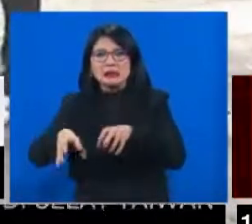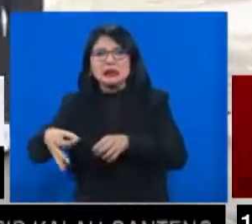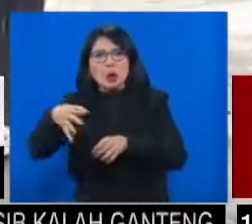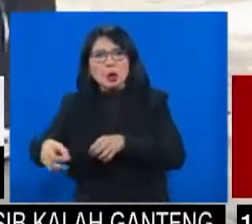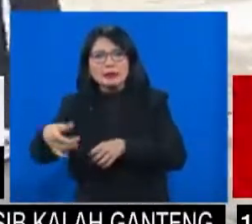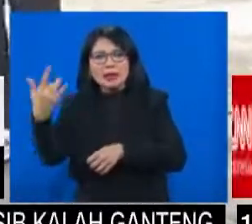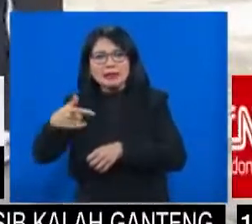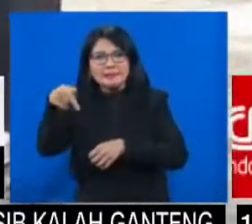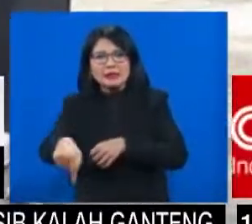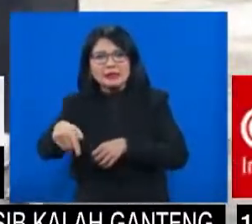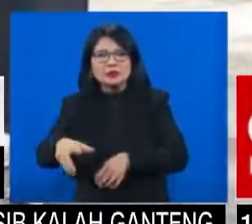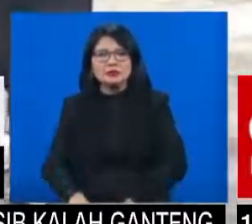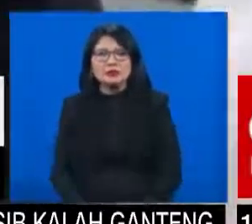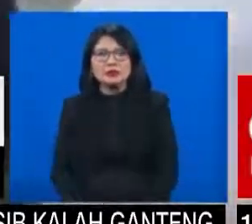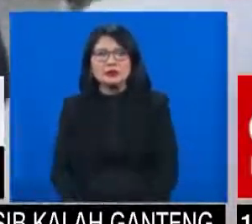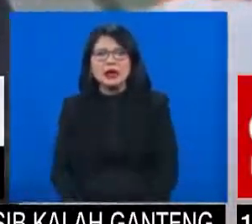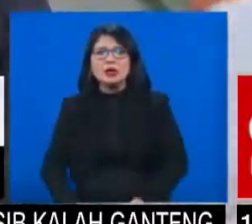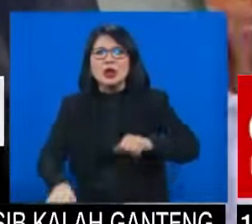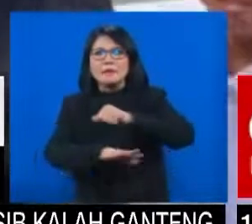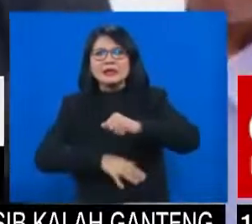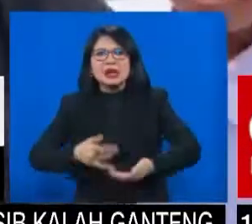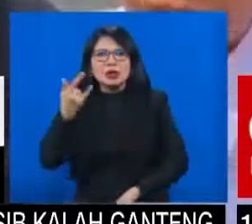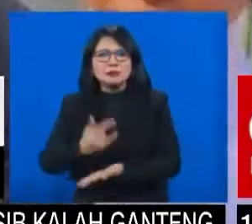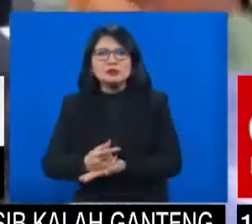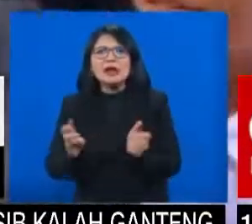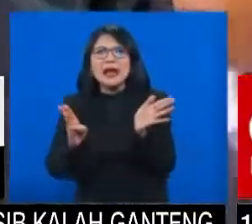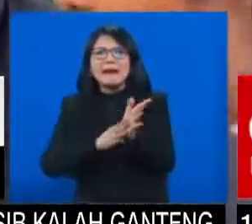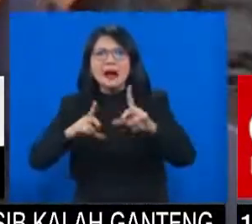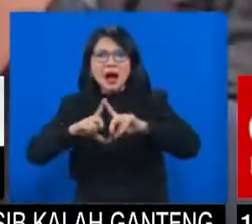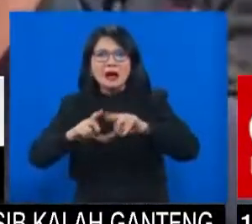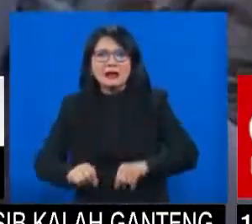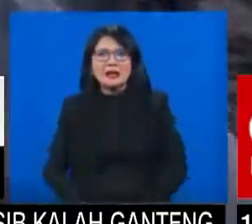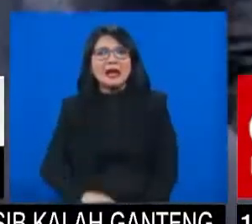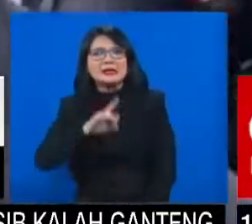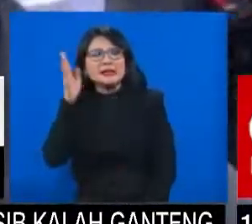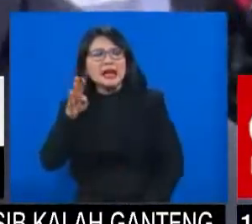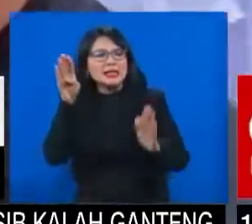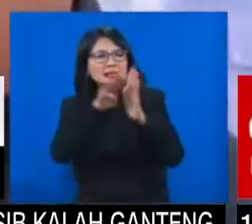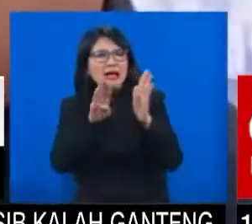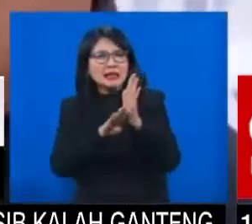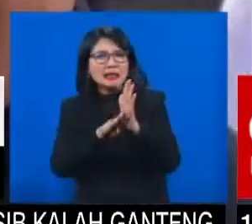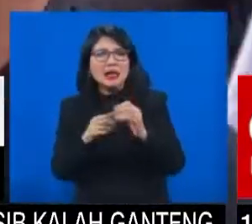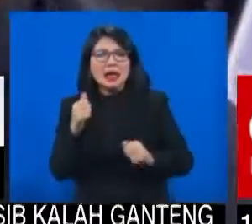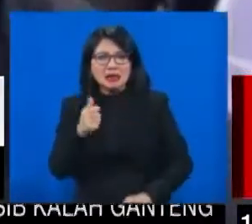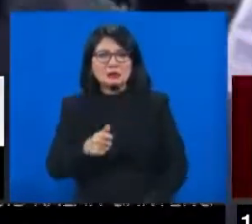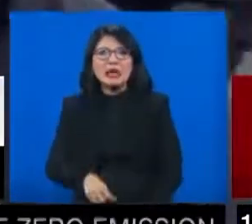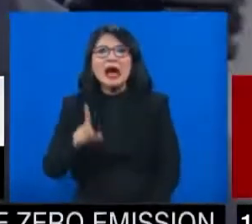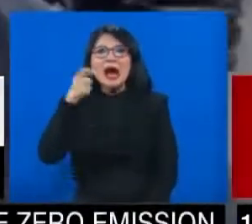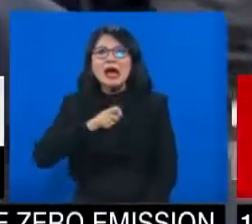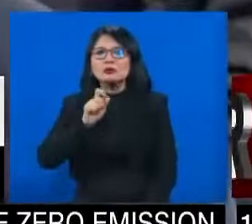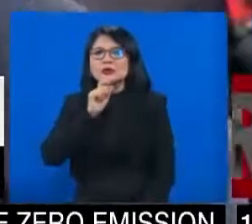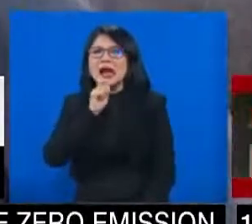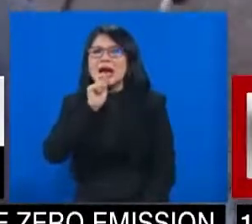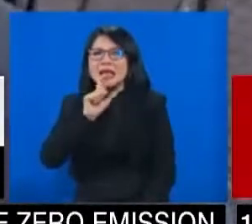surat Kementerian Hukum dan HAM berdasar putusan Mahkamah Agung. Selain taat prosedur, Rizik Syihab harus menjalani wajib lapor